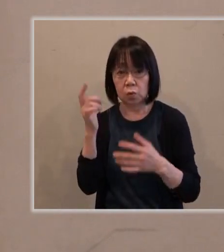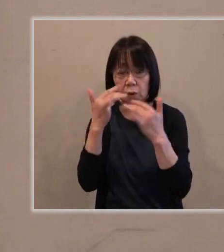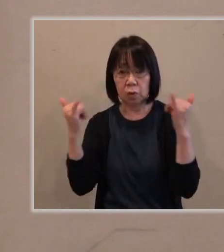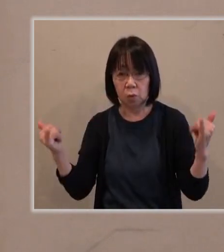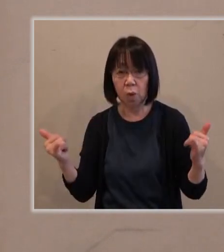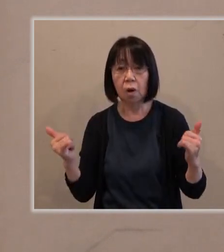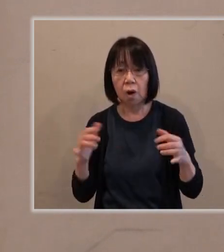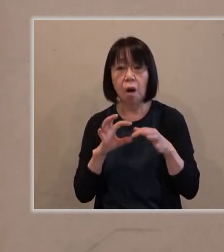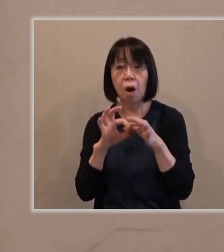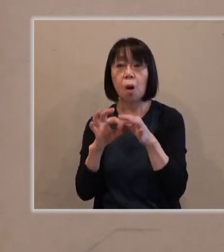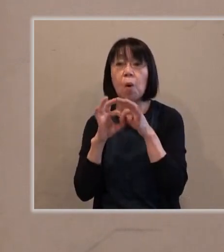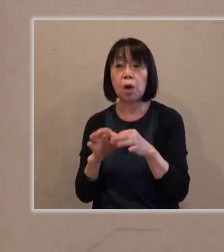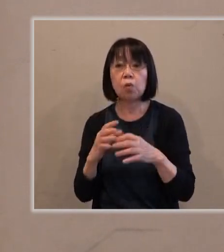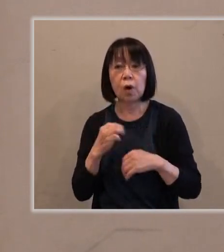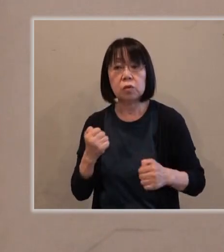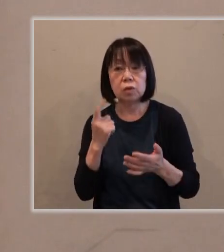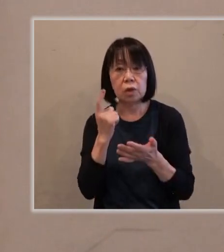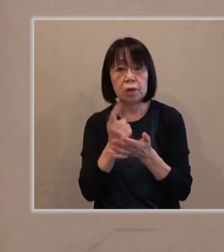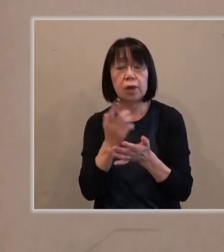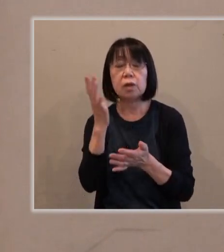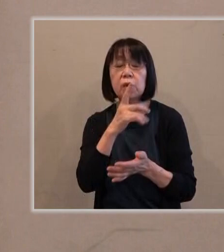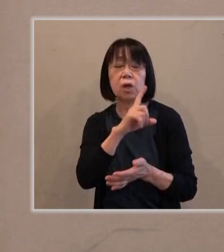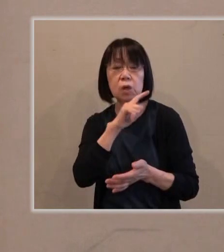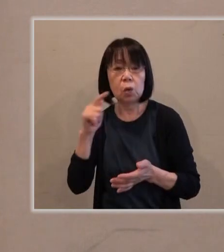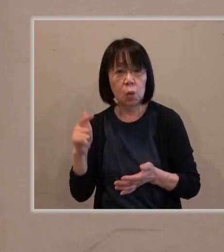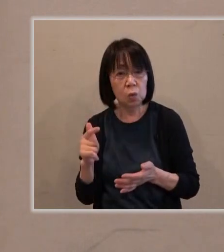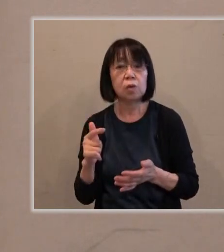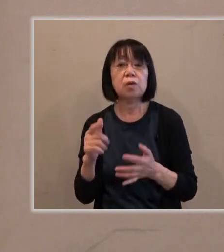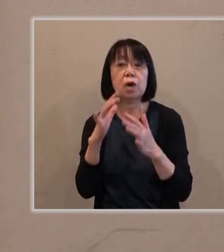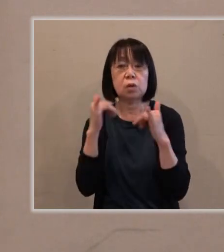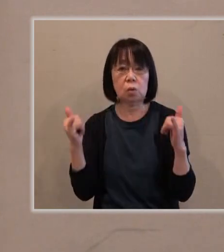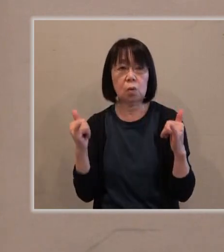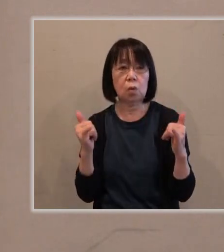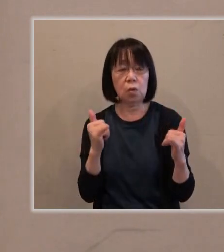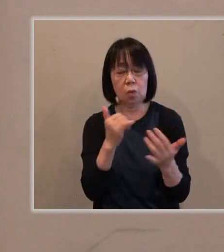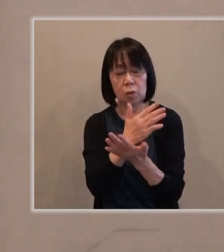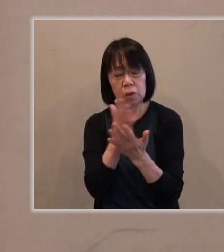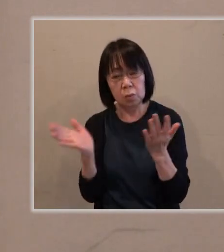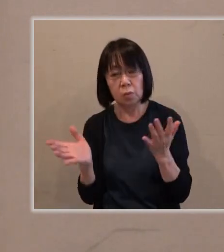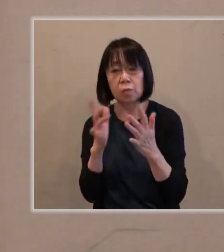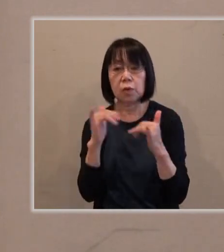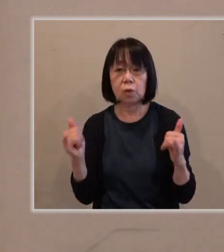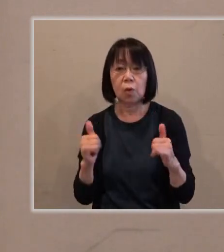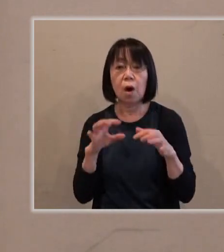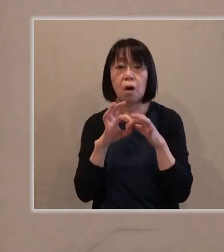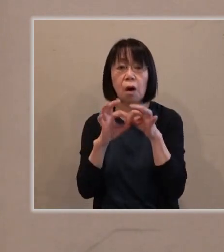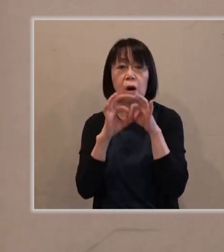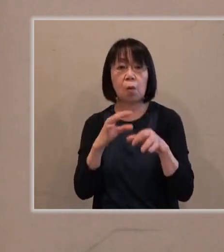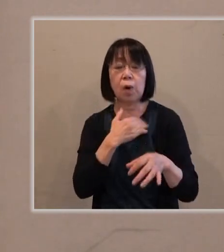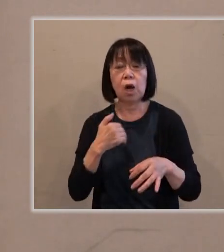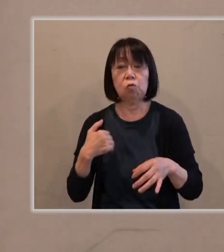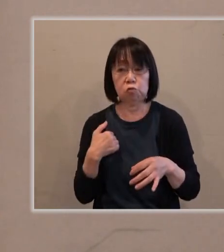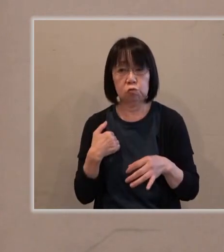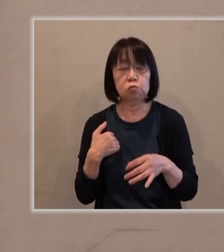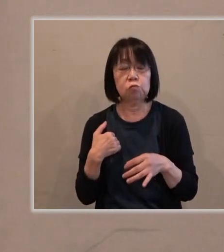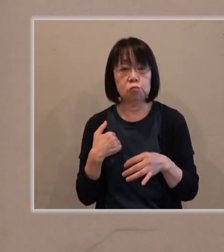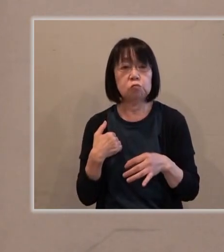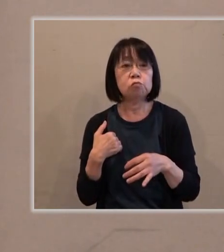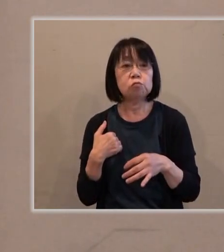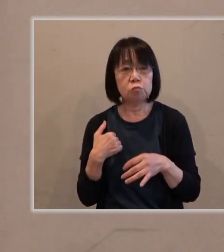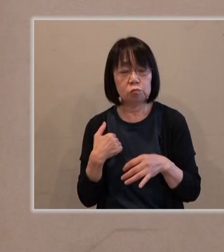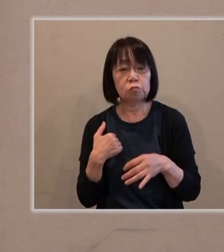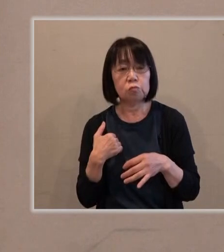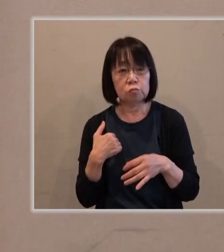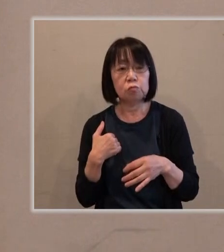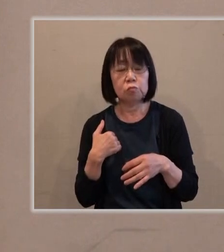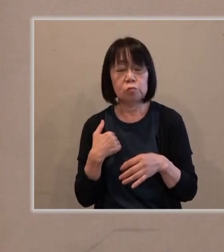だけっていうんじゃなくていろんな年代の人、多様な人が関わっていけるようなそういう仕掛け作り、あのしてほしい